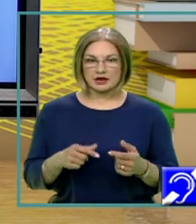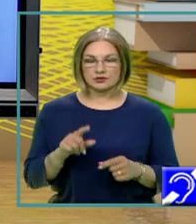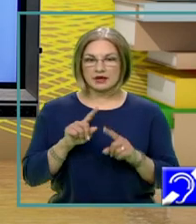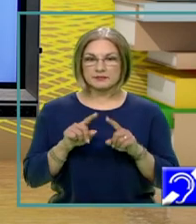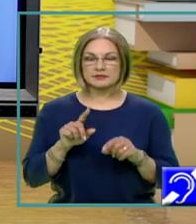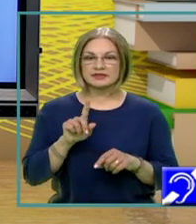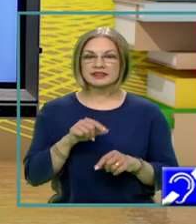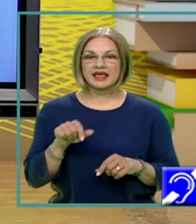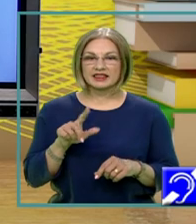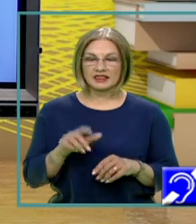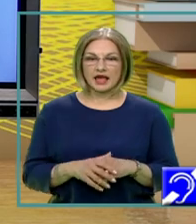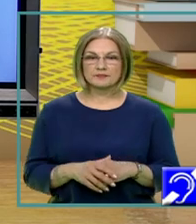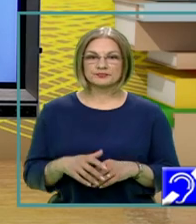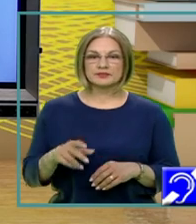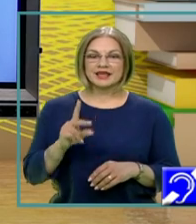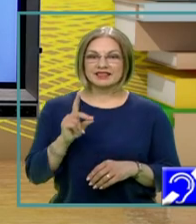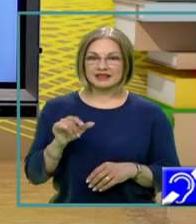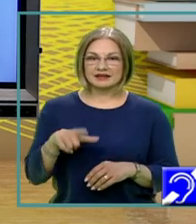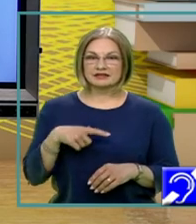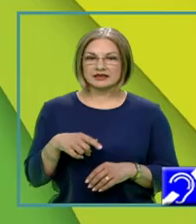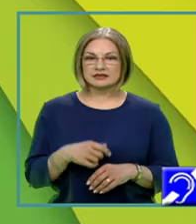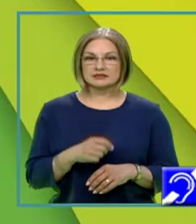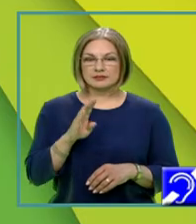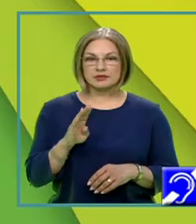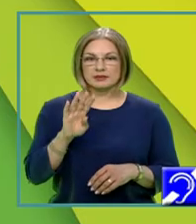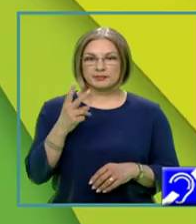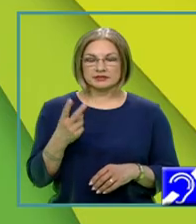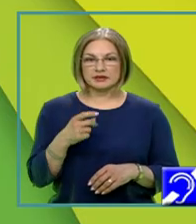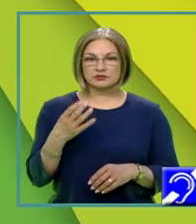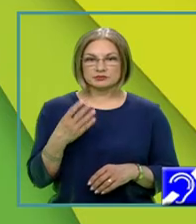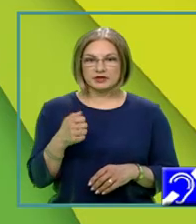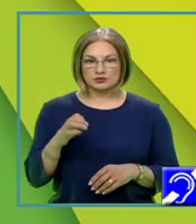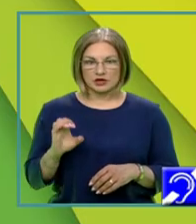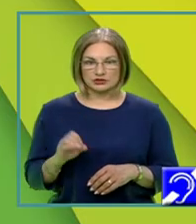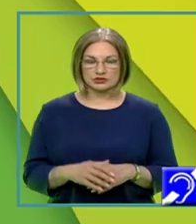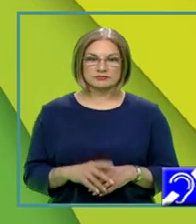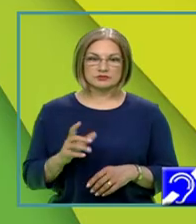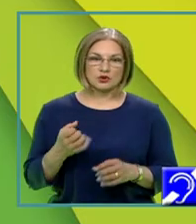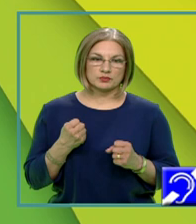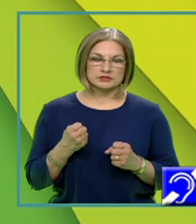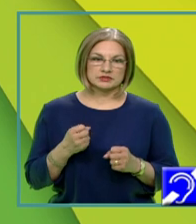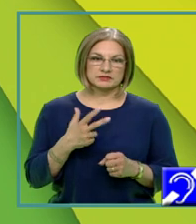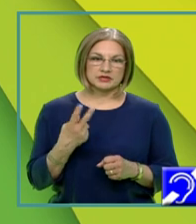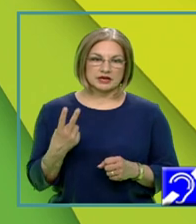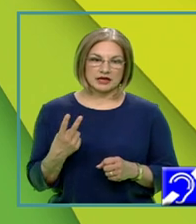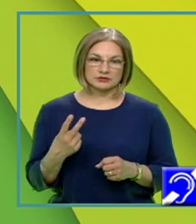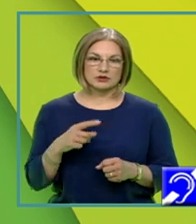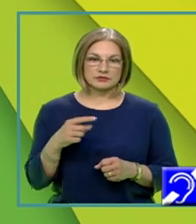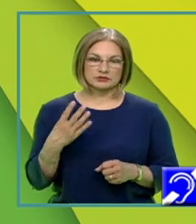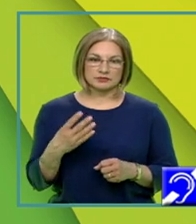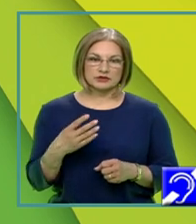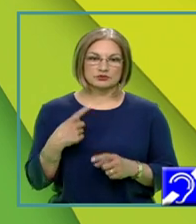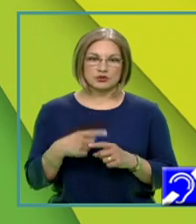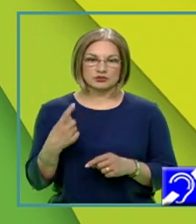Delta este egal cu b pătrat minus 4 AC Deci obținem 3 la a doua minus 4 ore 1